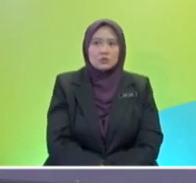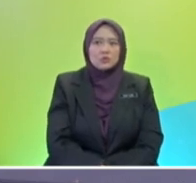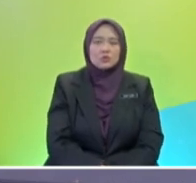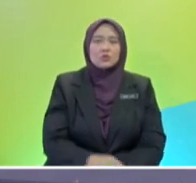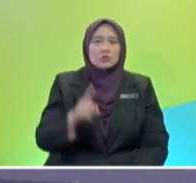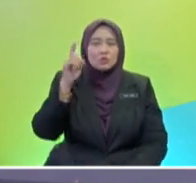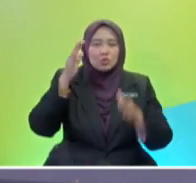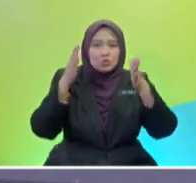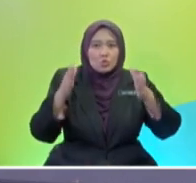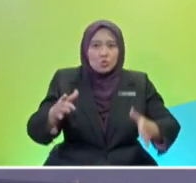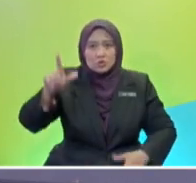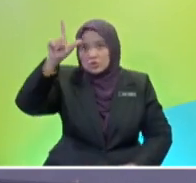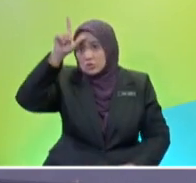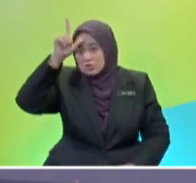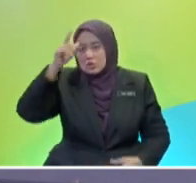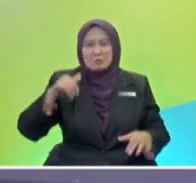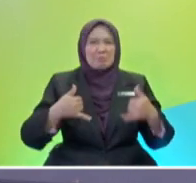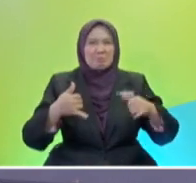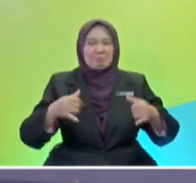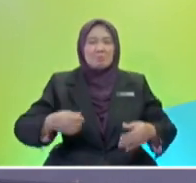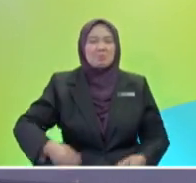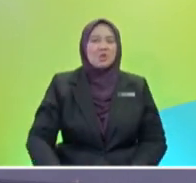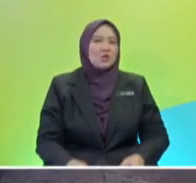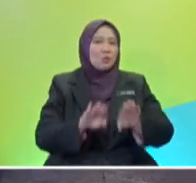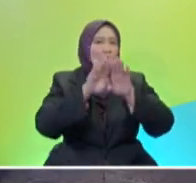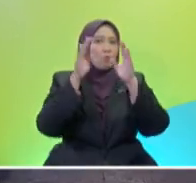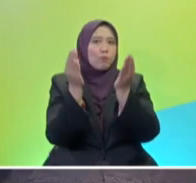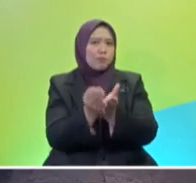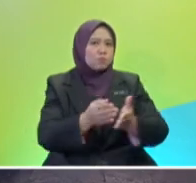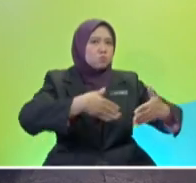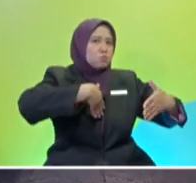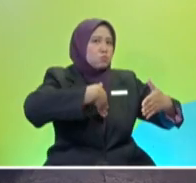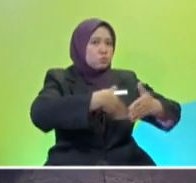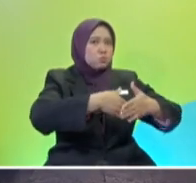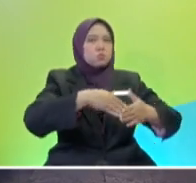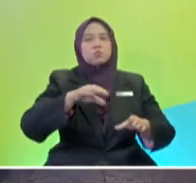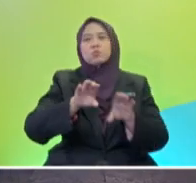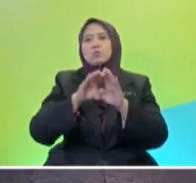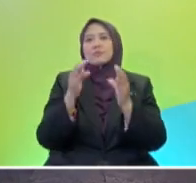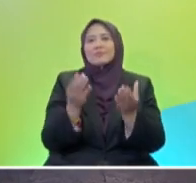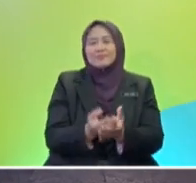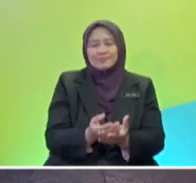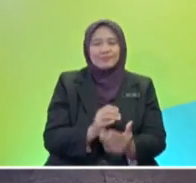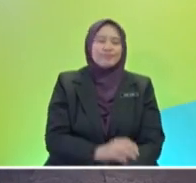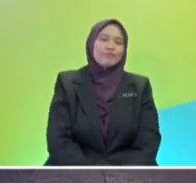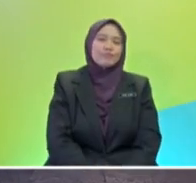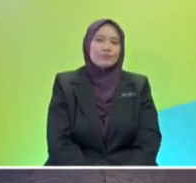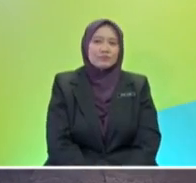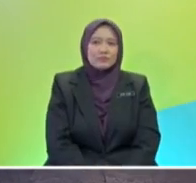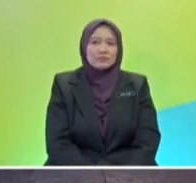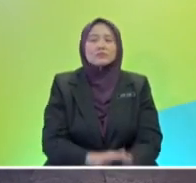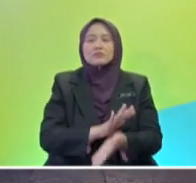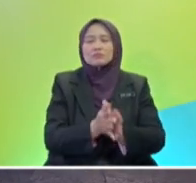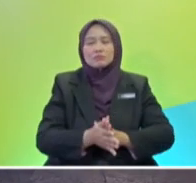lelaki di tengah bermain bola dan sepak bola ataupun tendang bola jadi